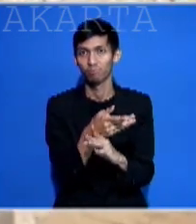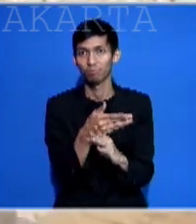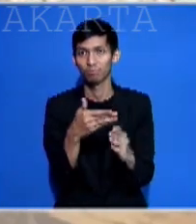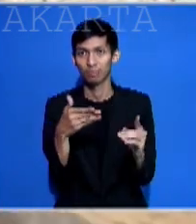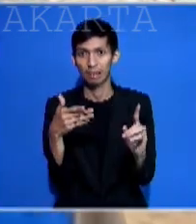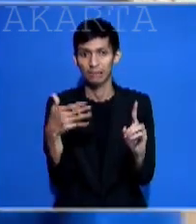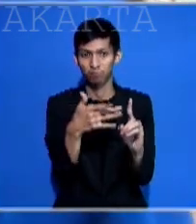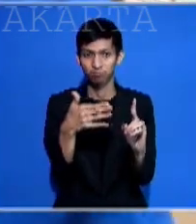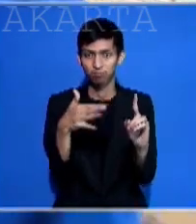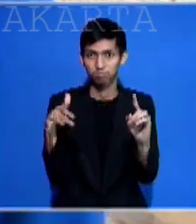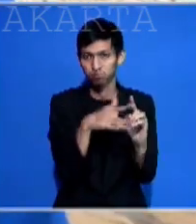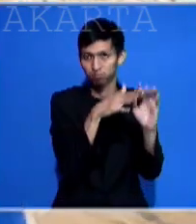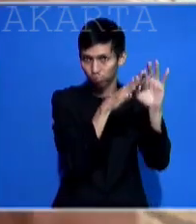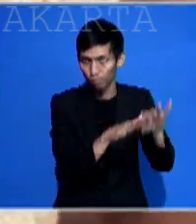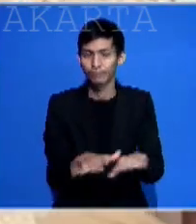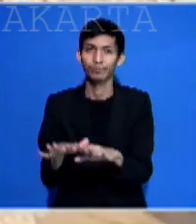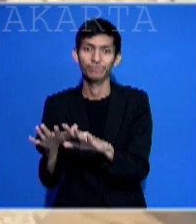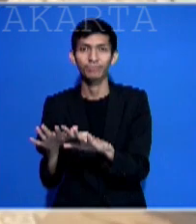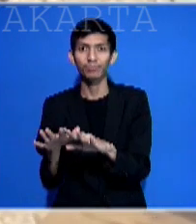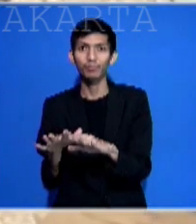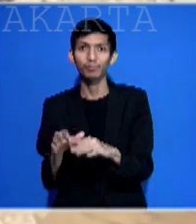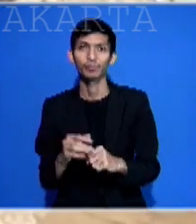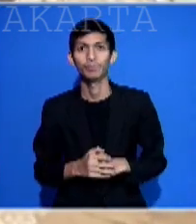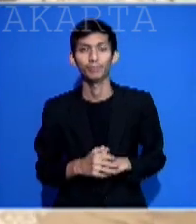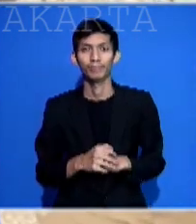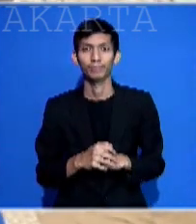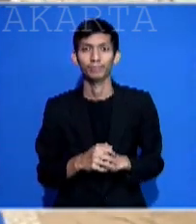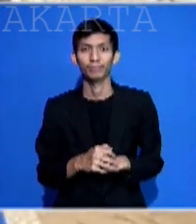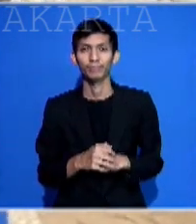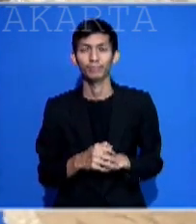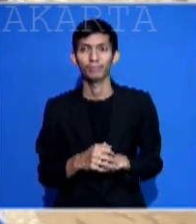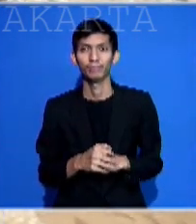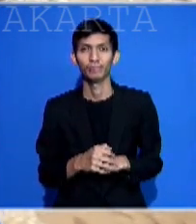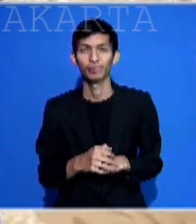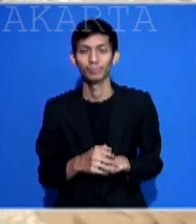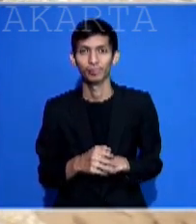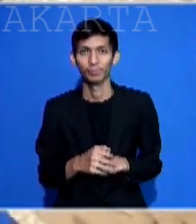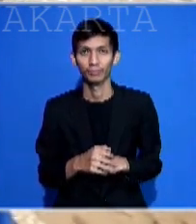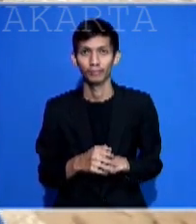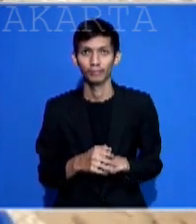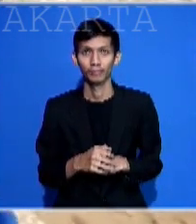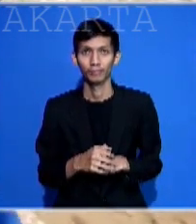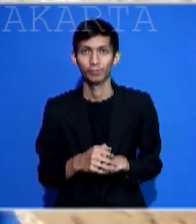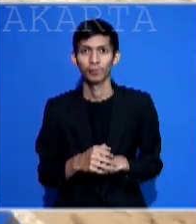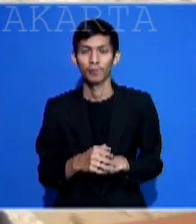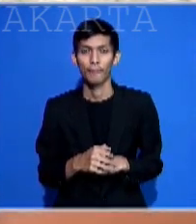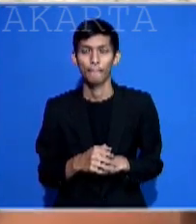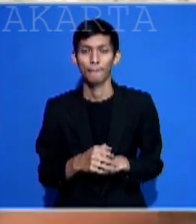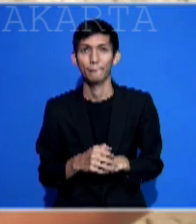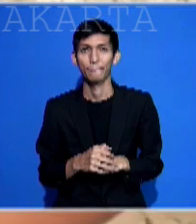mengumpulkan pertahanan dan garis pengaman. Pengamanan yang akan melintas untuk tidak